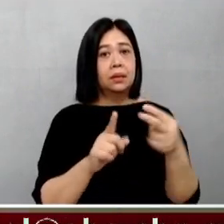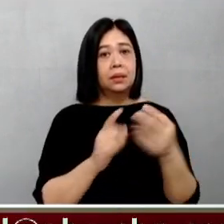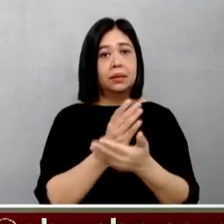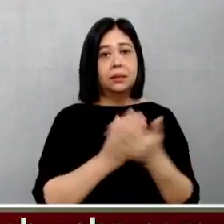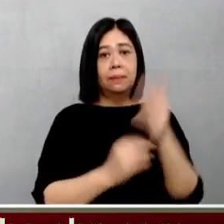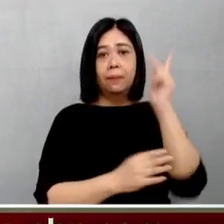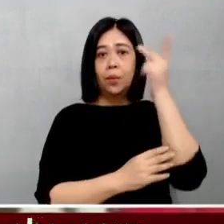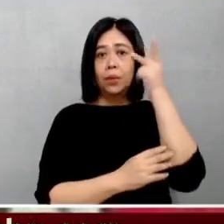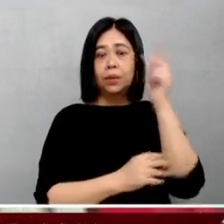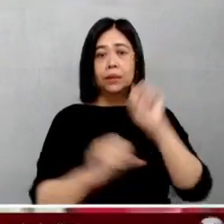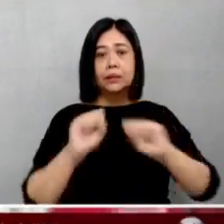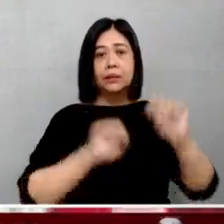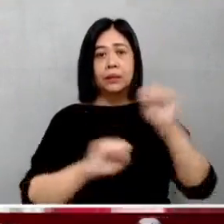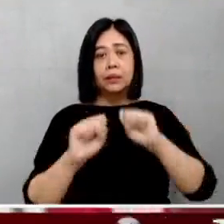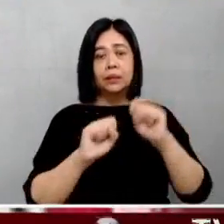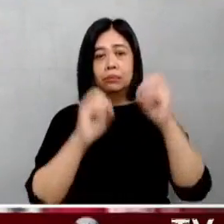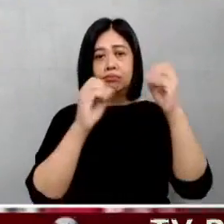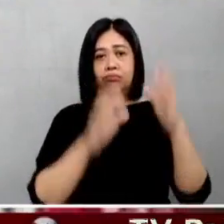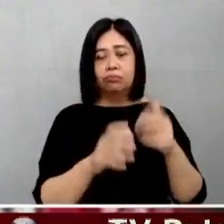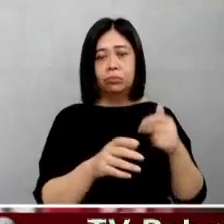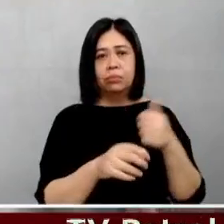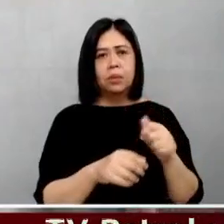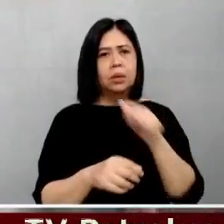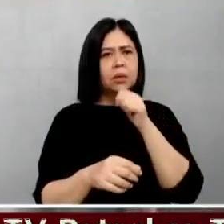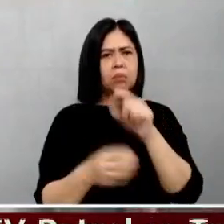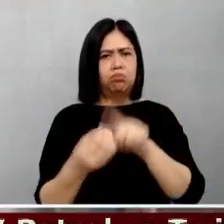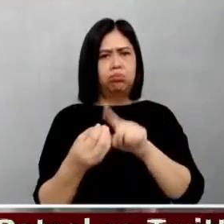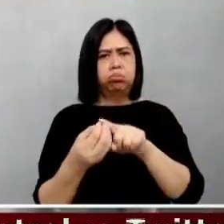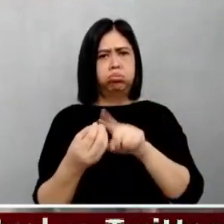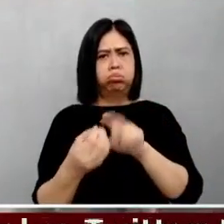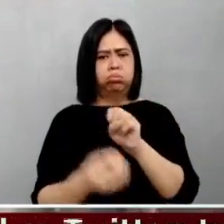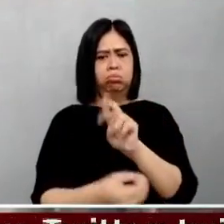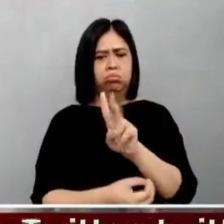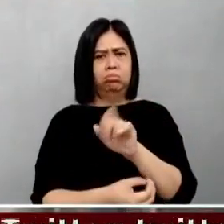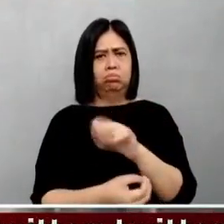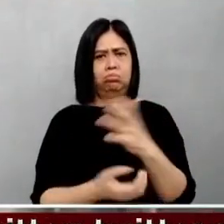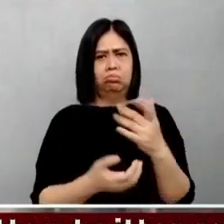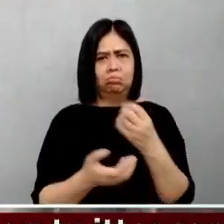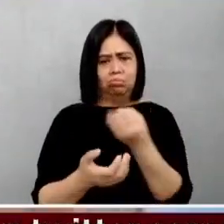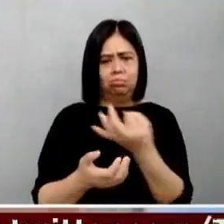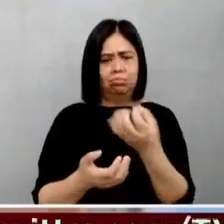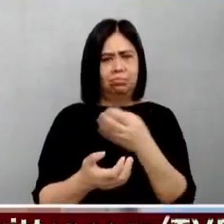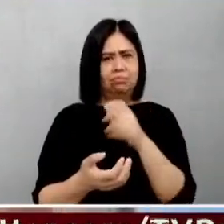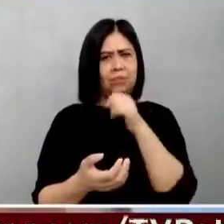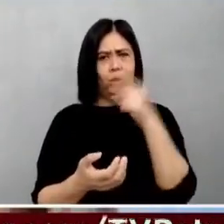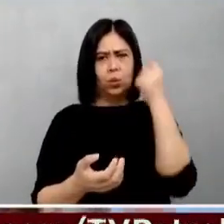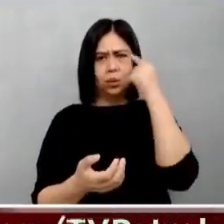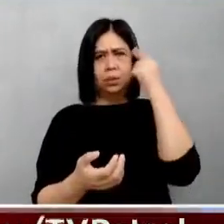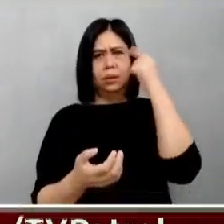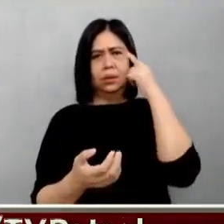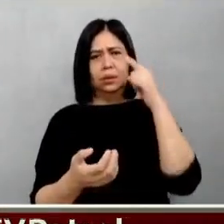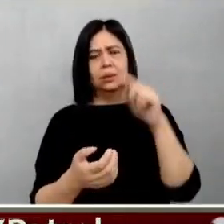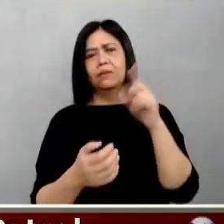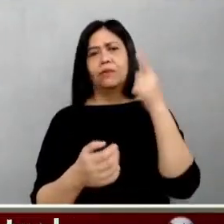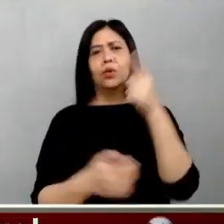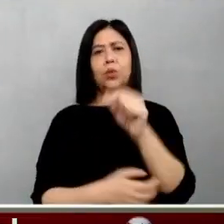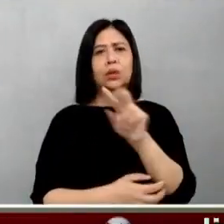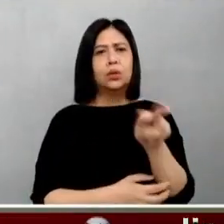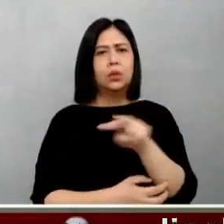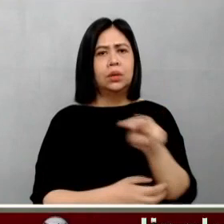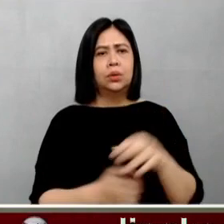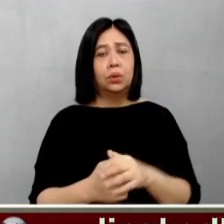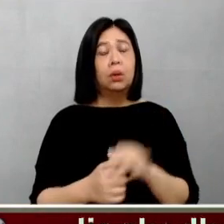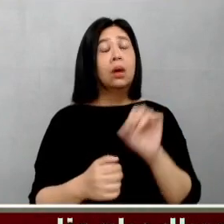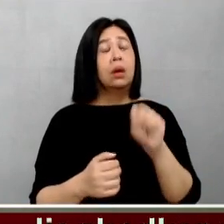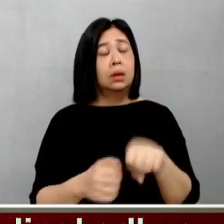science professors, hindi dapat puro survey lang ang isinasaalang-alang ng mga tatakbo sa 2022. Nakasalalay pa